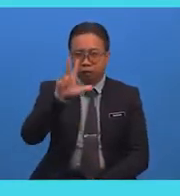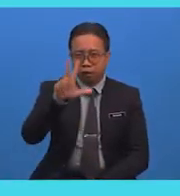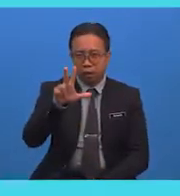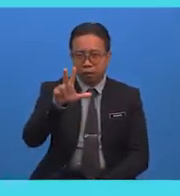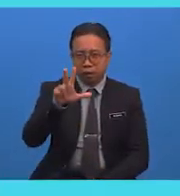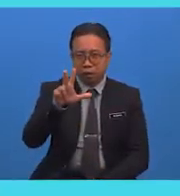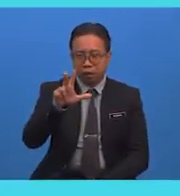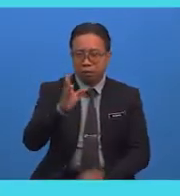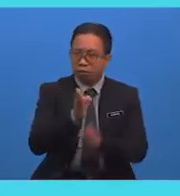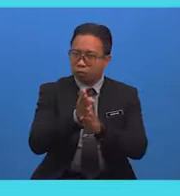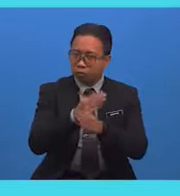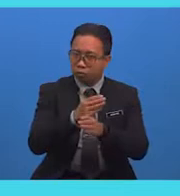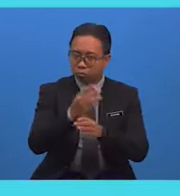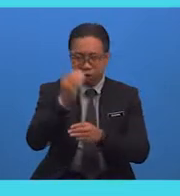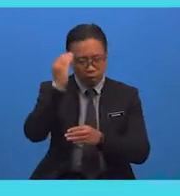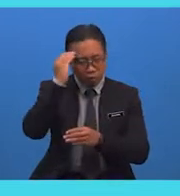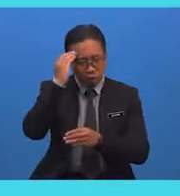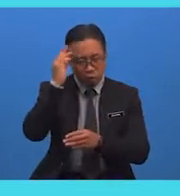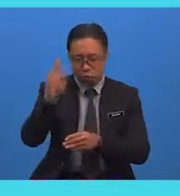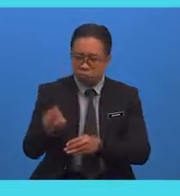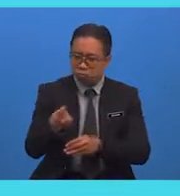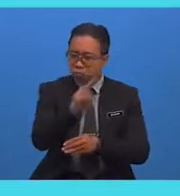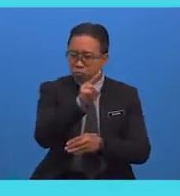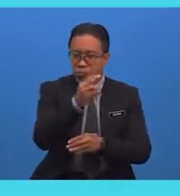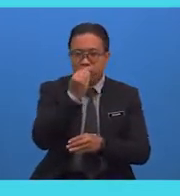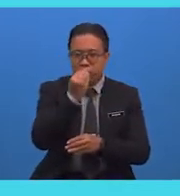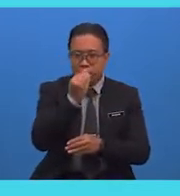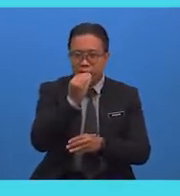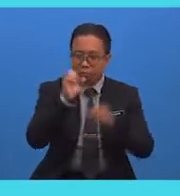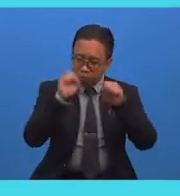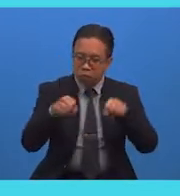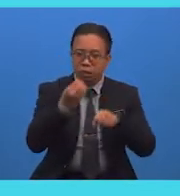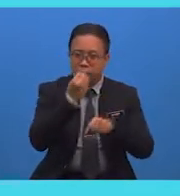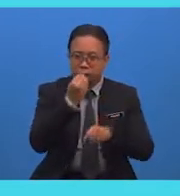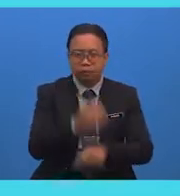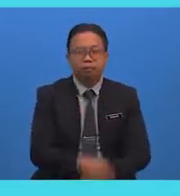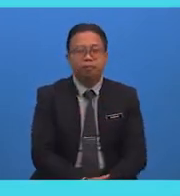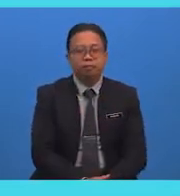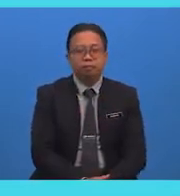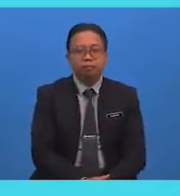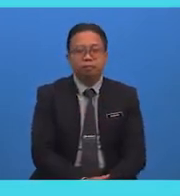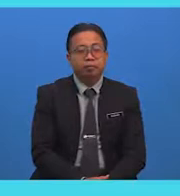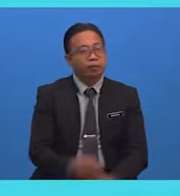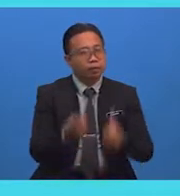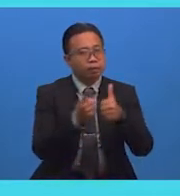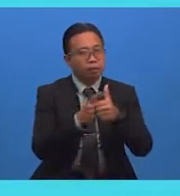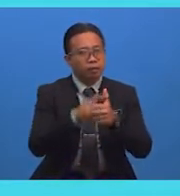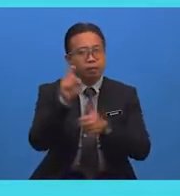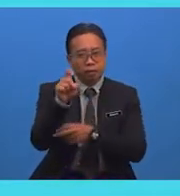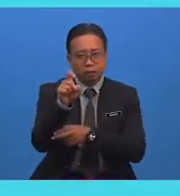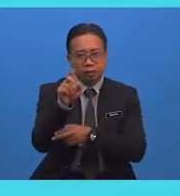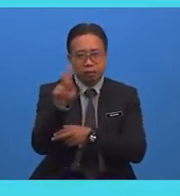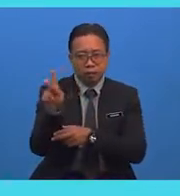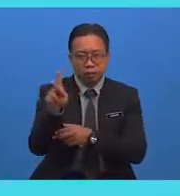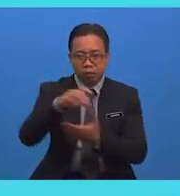aspek untuk kita menentukan keharusan sesuatu makanan itu boleh dimakan. Aspek yang pertama, memastikan